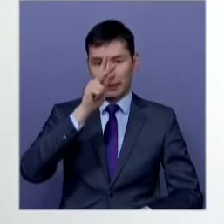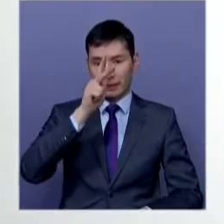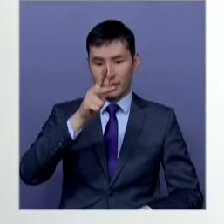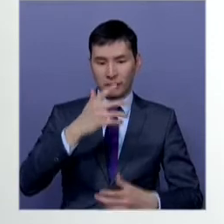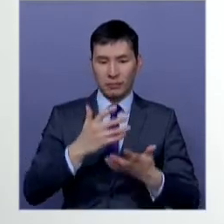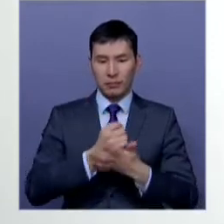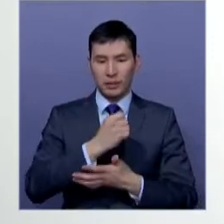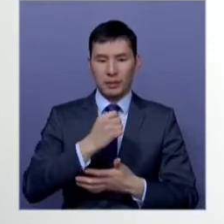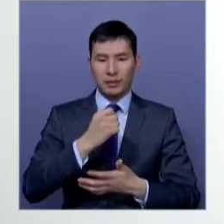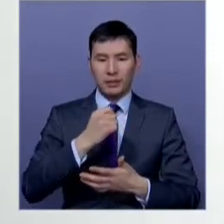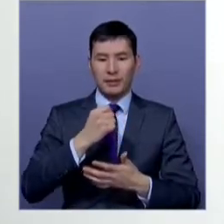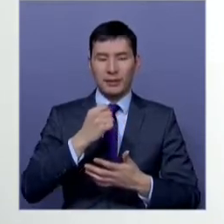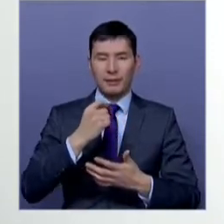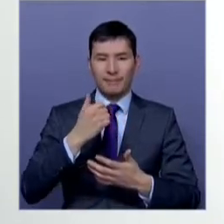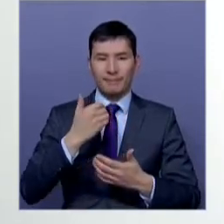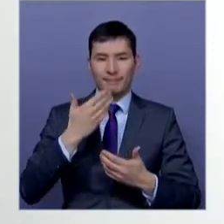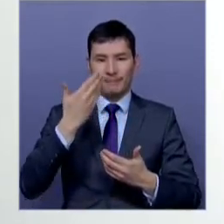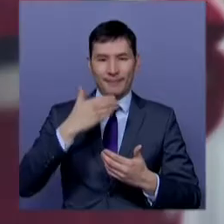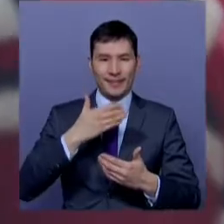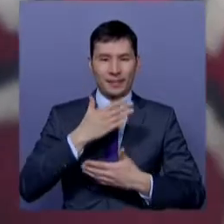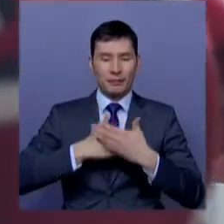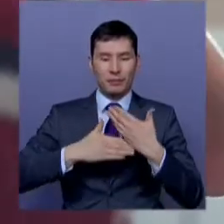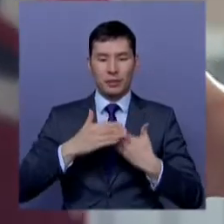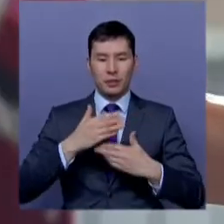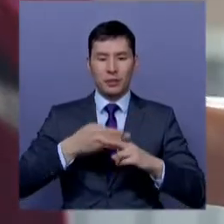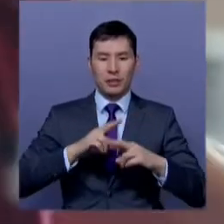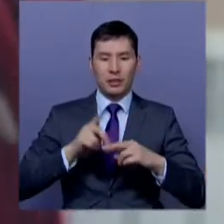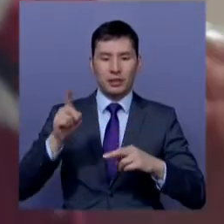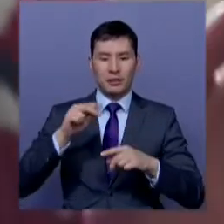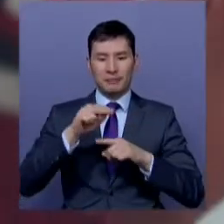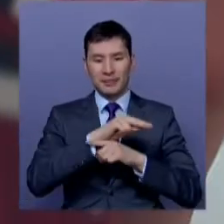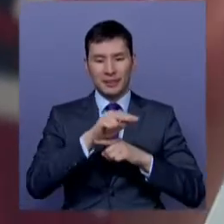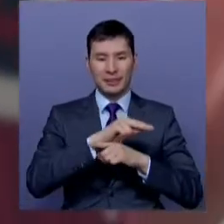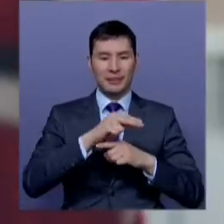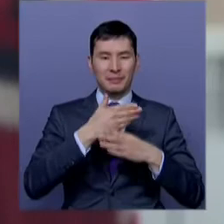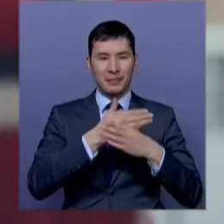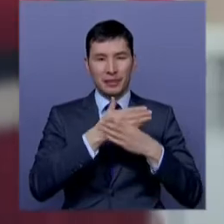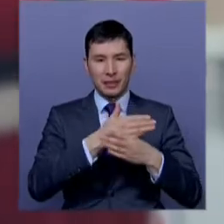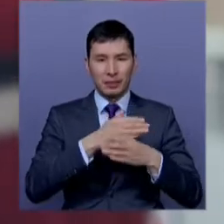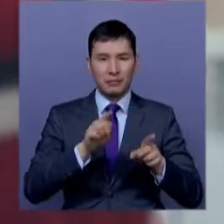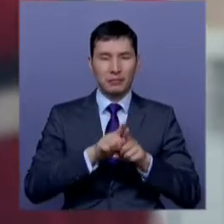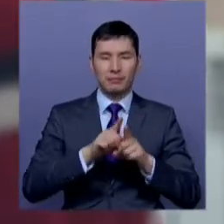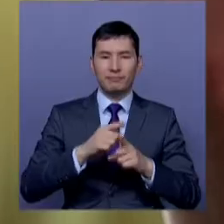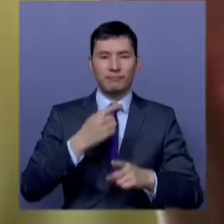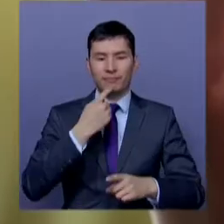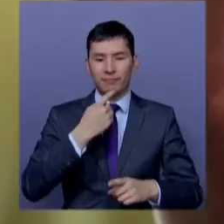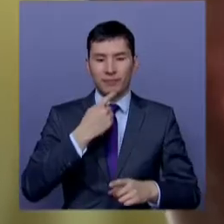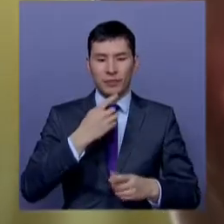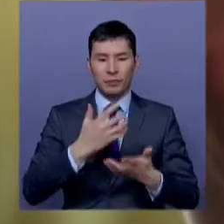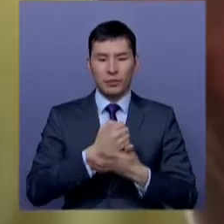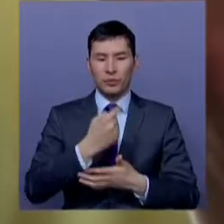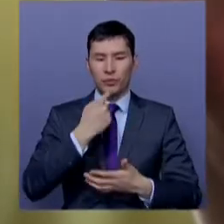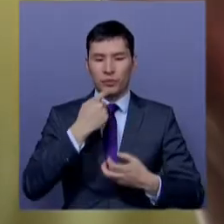есімді баласын мамандар көмегімен түрлі ем-дом қолданып қанша емдегенімен 14 жастағы жеткіншекті ортаға бейімдеу кезінде түрлі